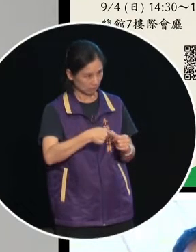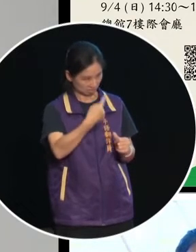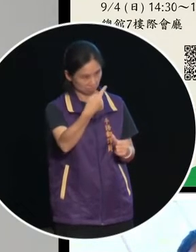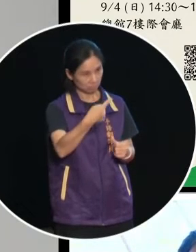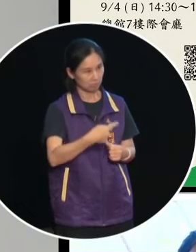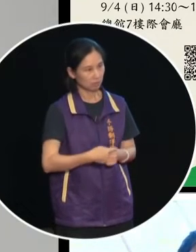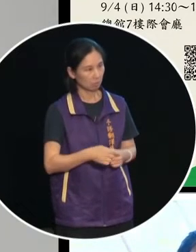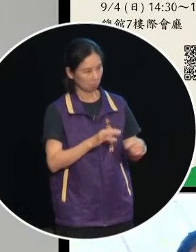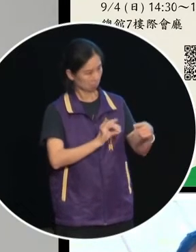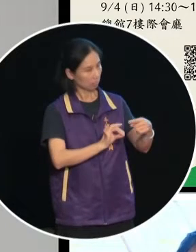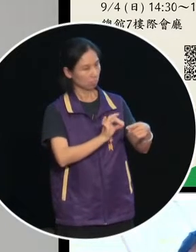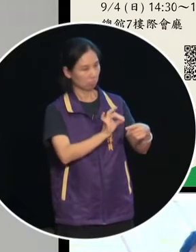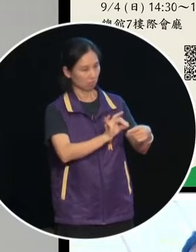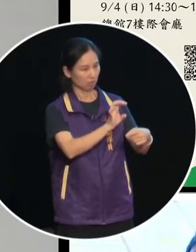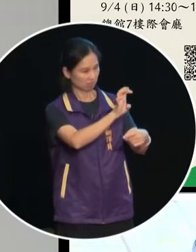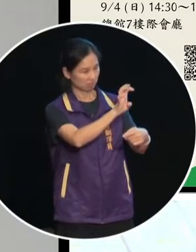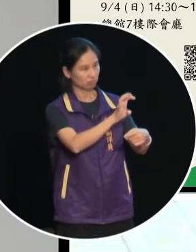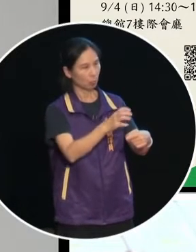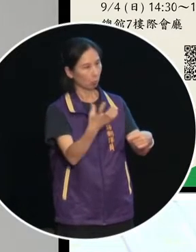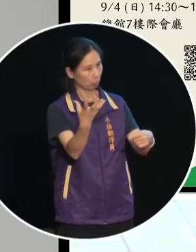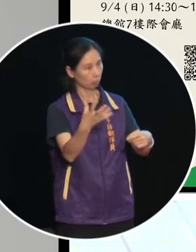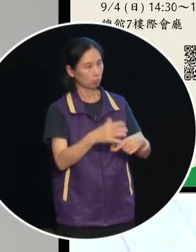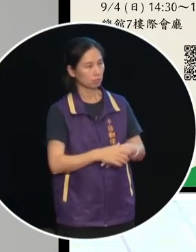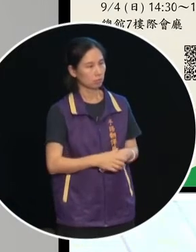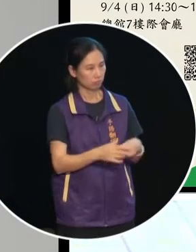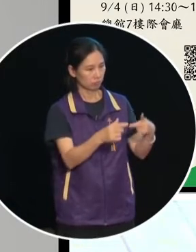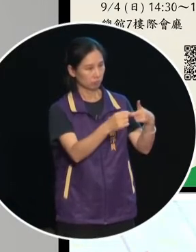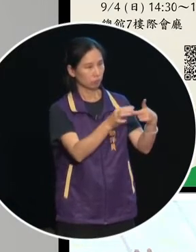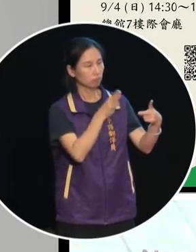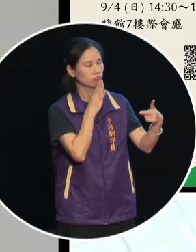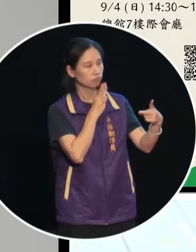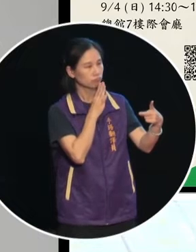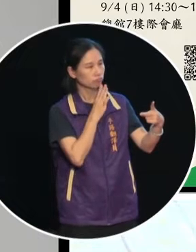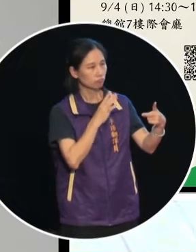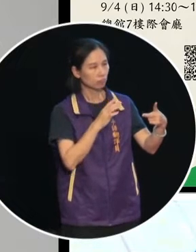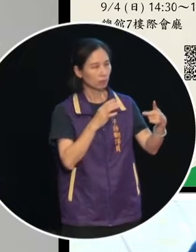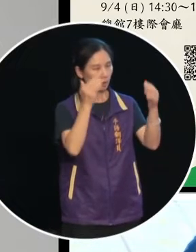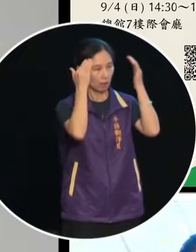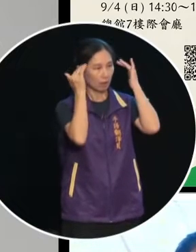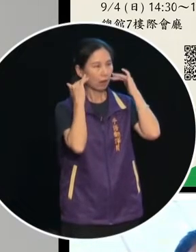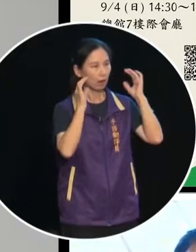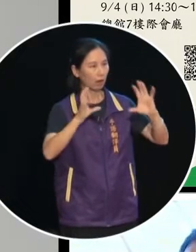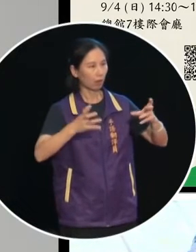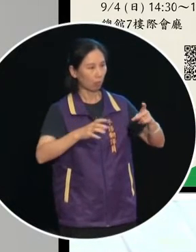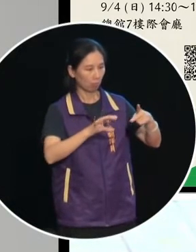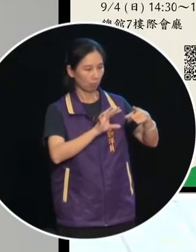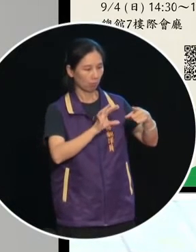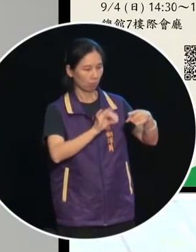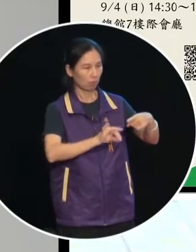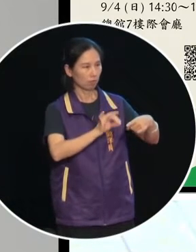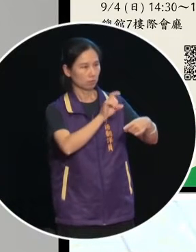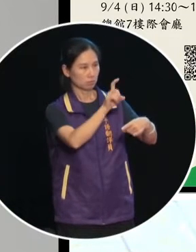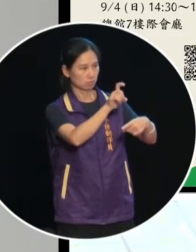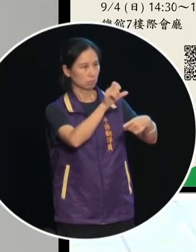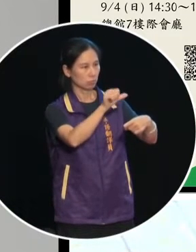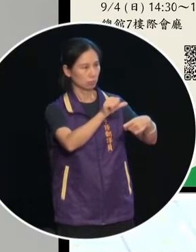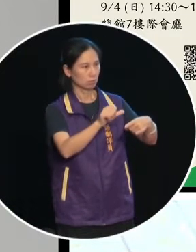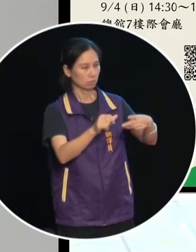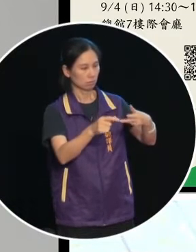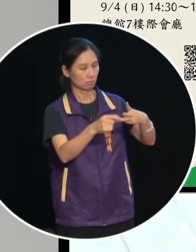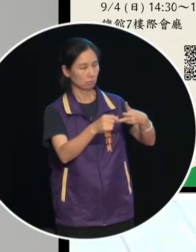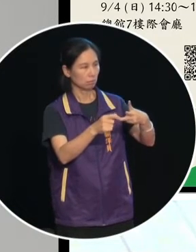46%，很多了。那第二就是韩国15%，第三